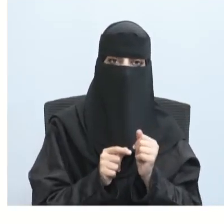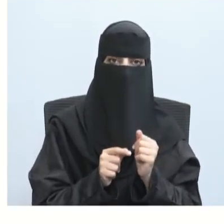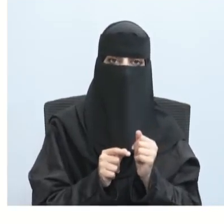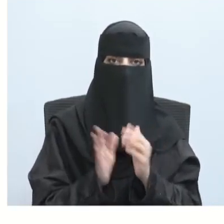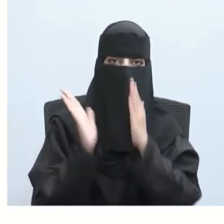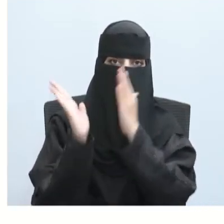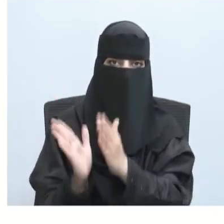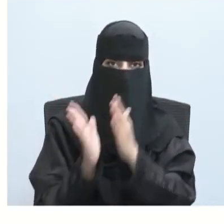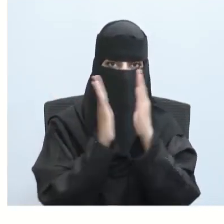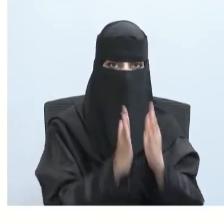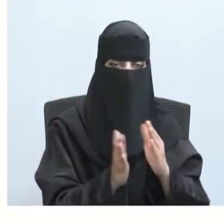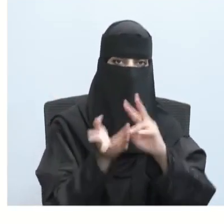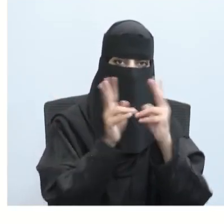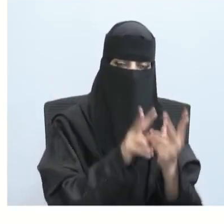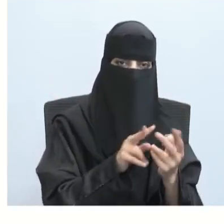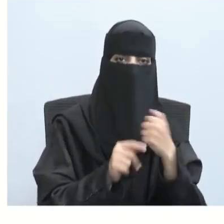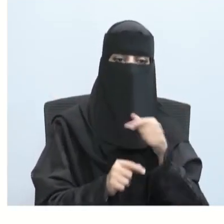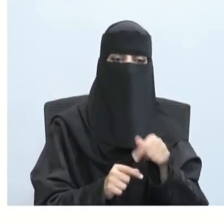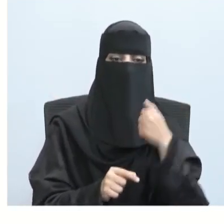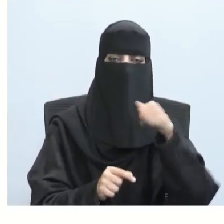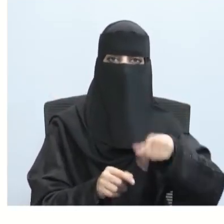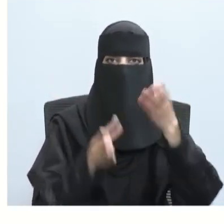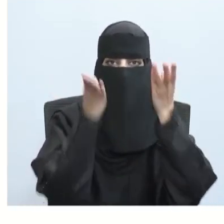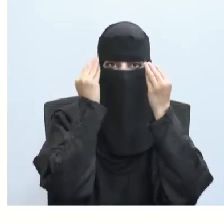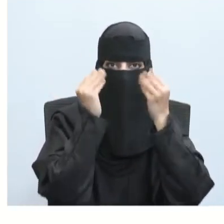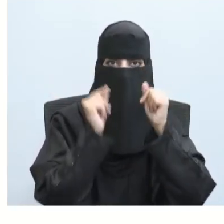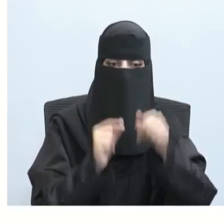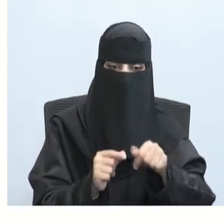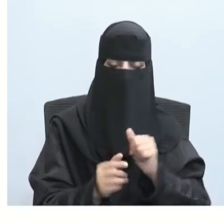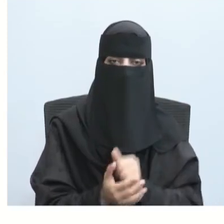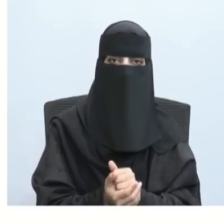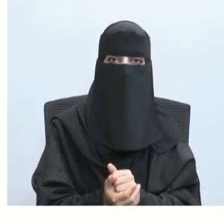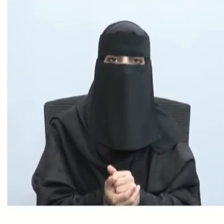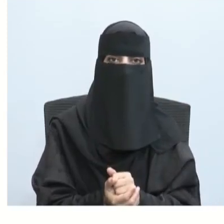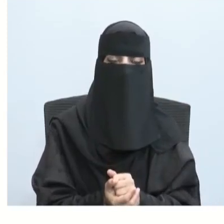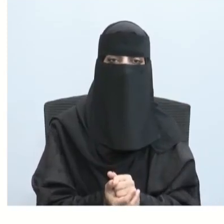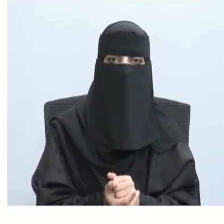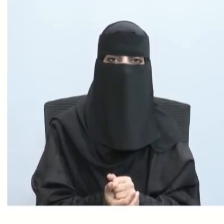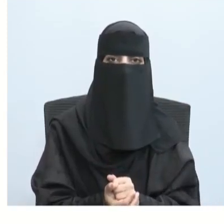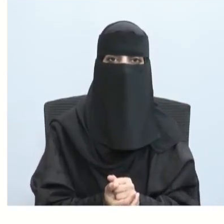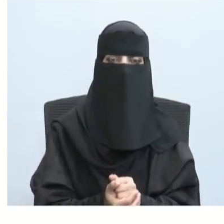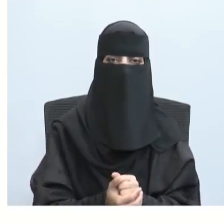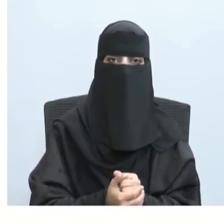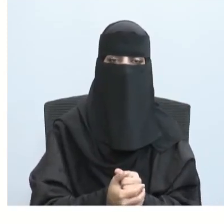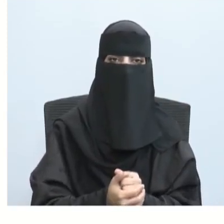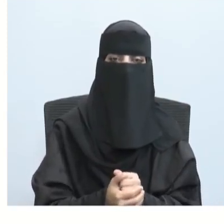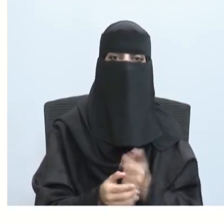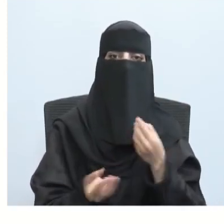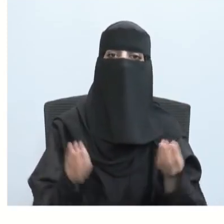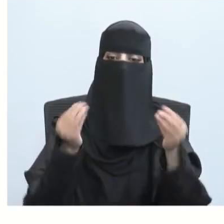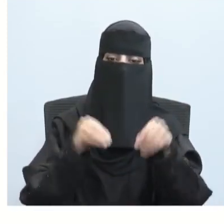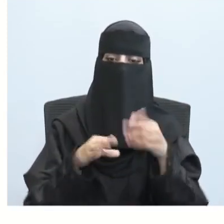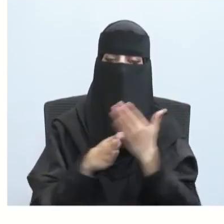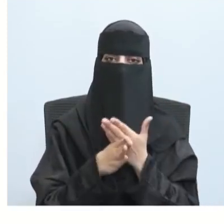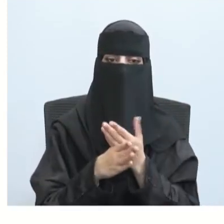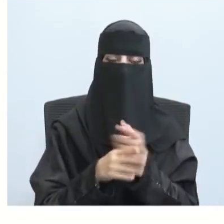حاله الماده وهي ما سوف نتعرف عليها باذن الله تعالى في درسنا لهذا اليوم اضافه